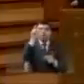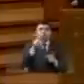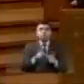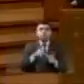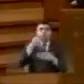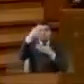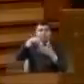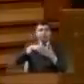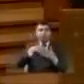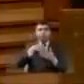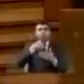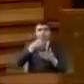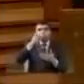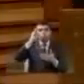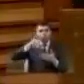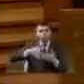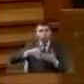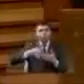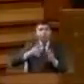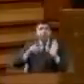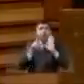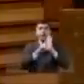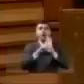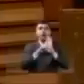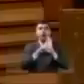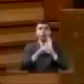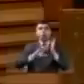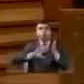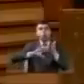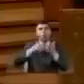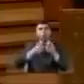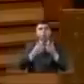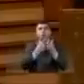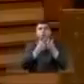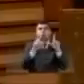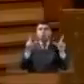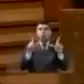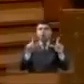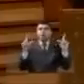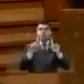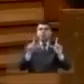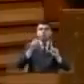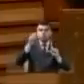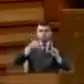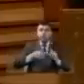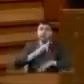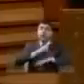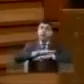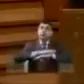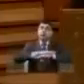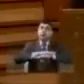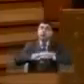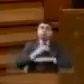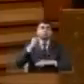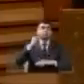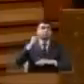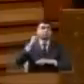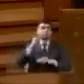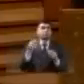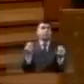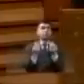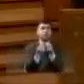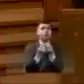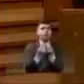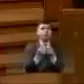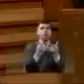وهذا الشيء اللي كنتعاوليه. القانون استقلاليه الاعلام مكسب لا تراجع عنها، لكنها